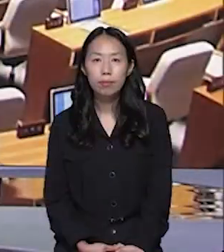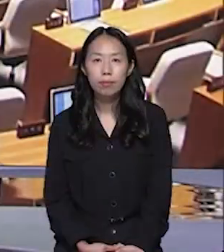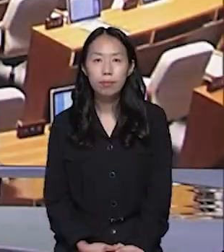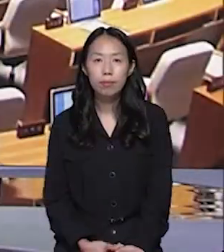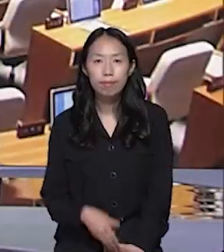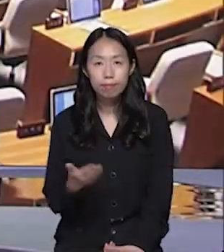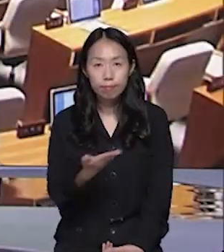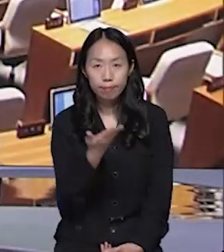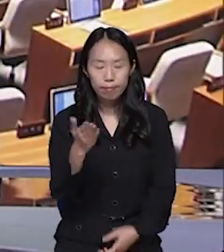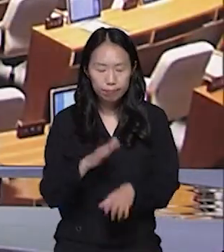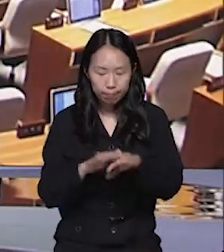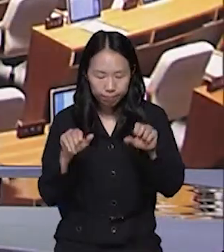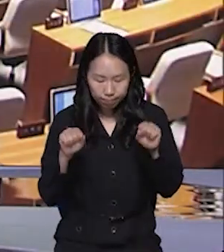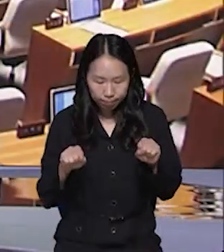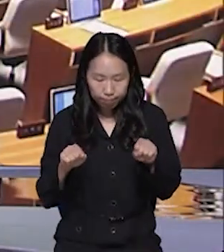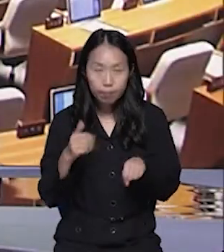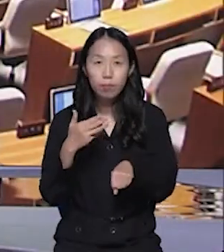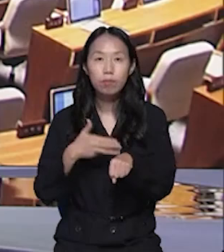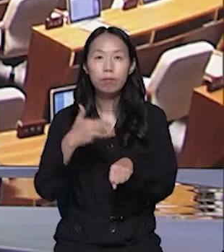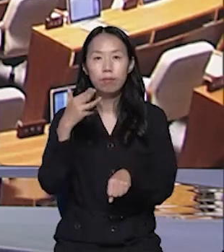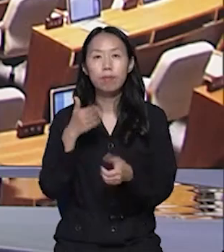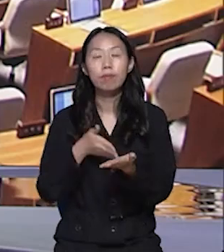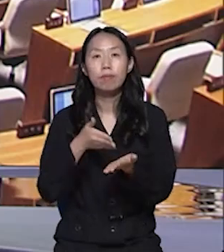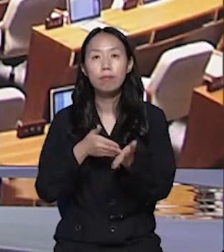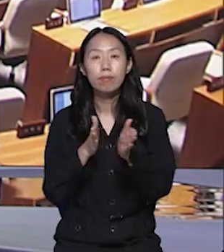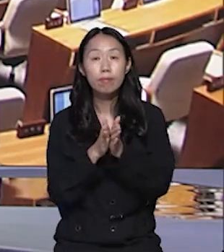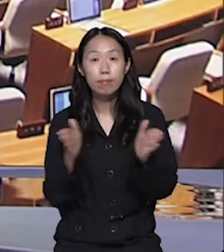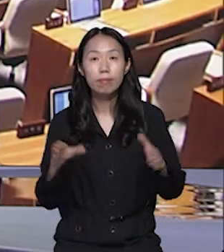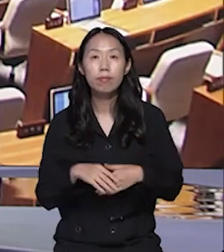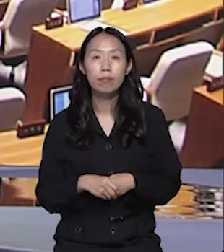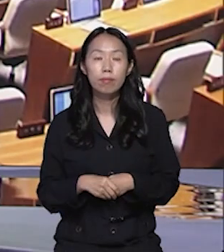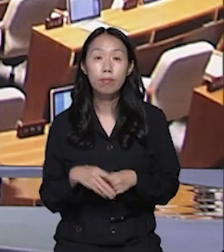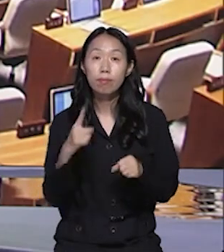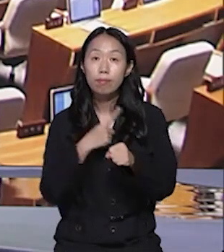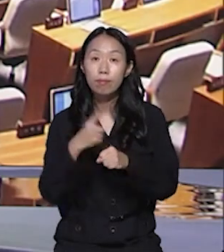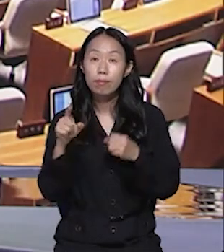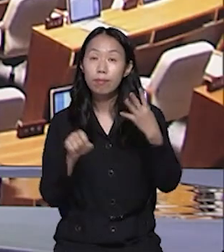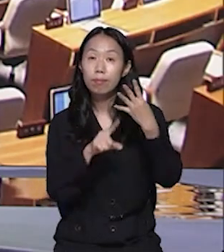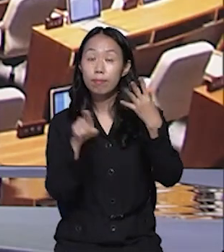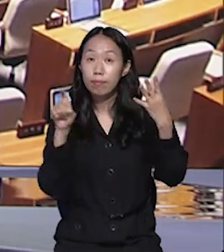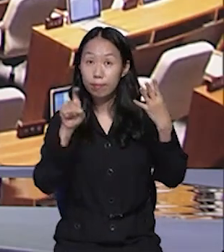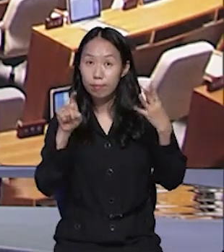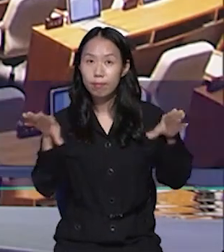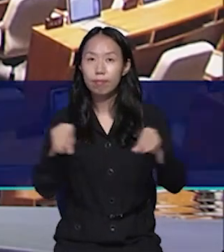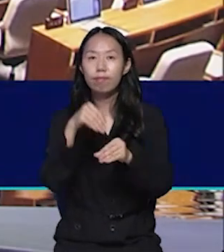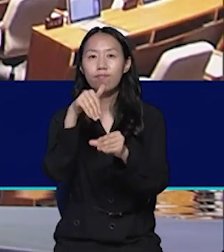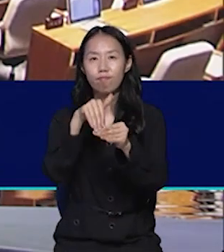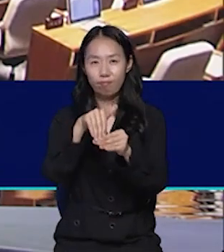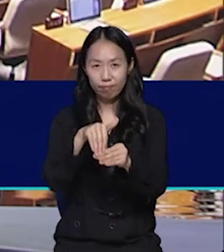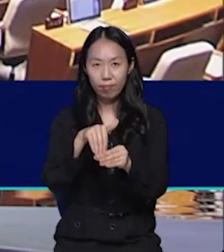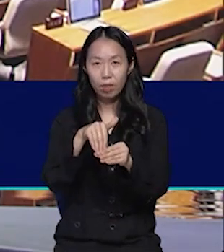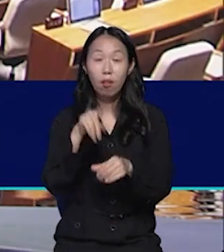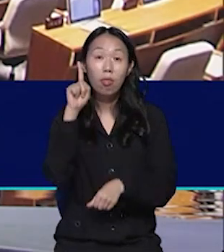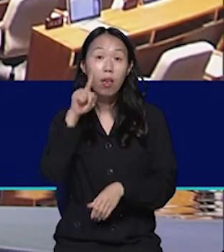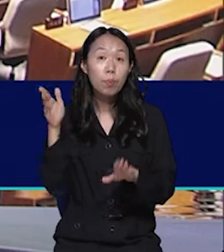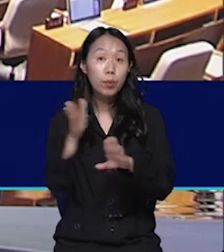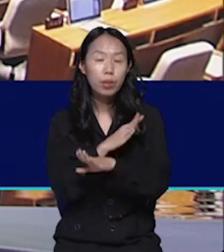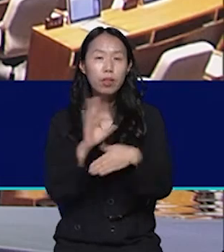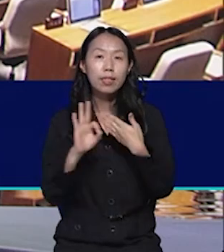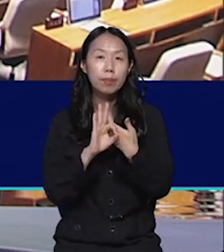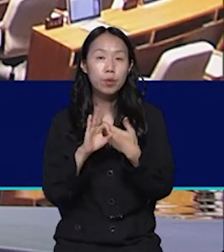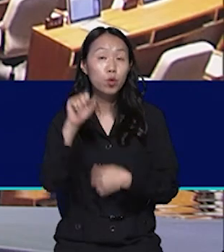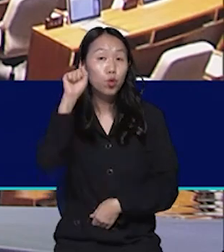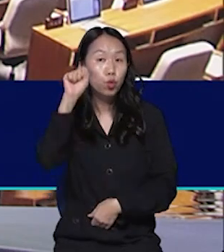여러분 안녕하십니까 KBC 8시 뉴스입니다 내년 4월 10일 총선을 앞두고 내일부터 예비 후보 등록이